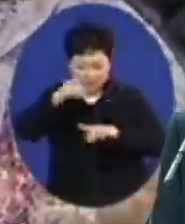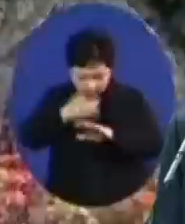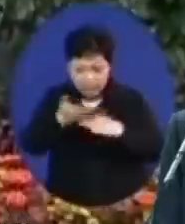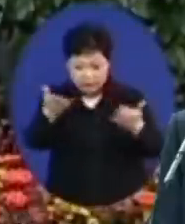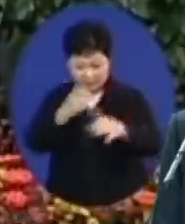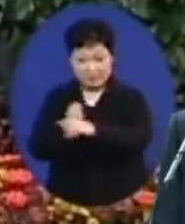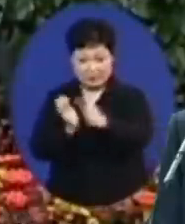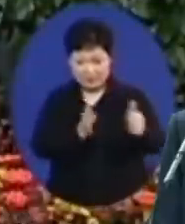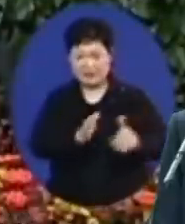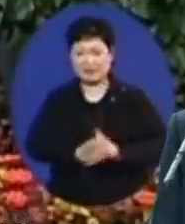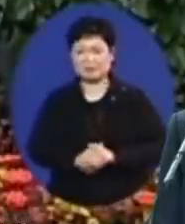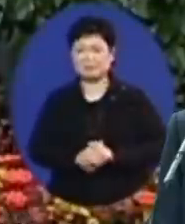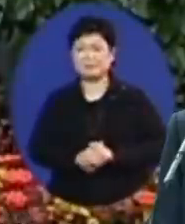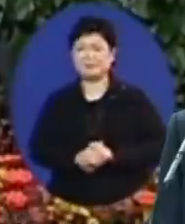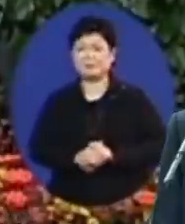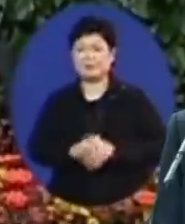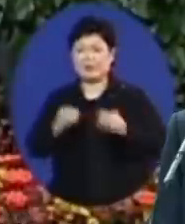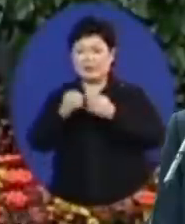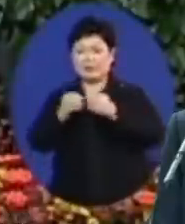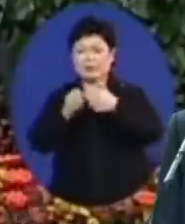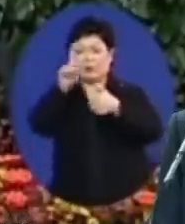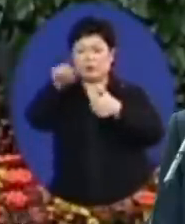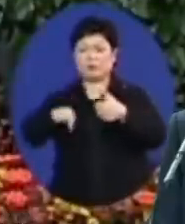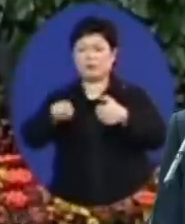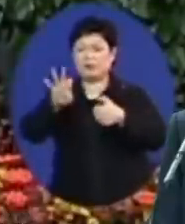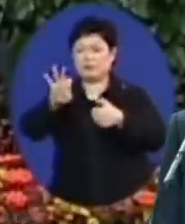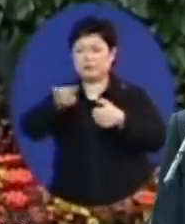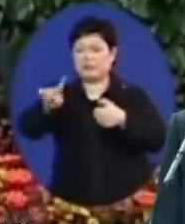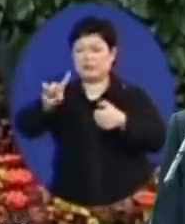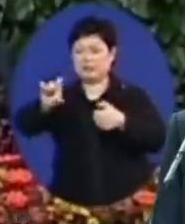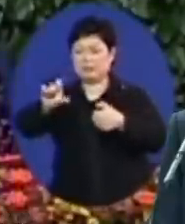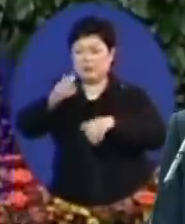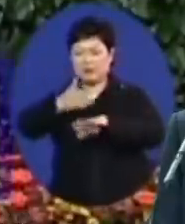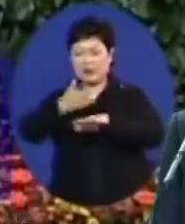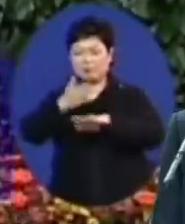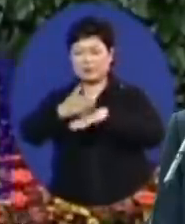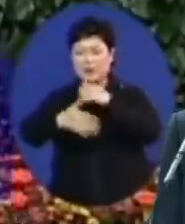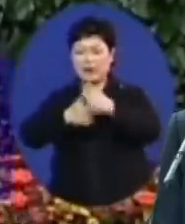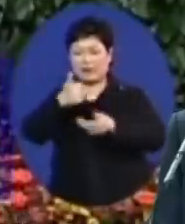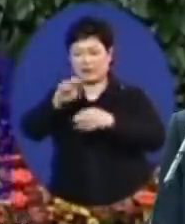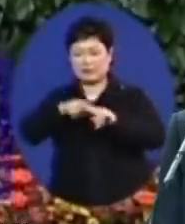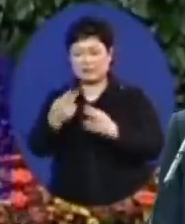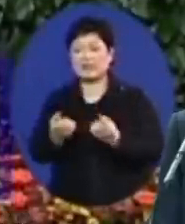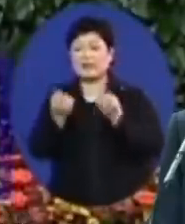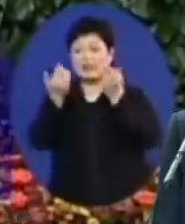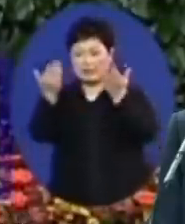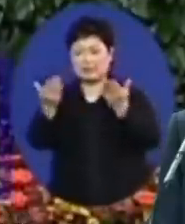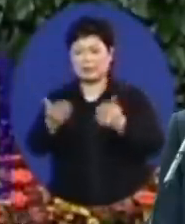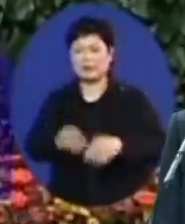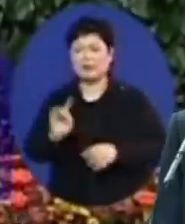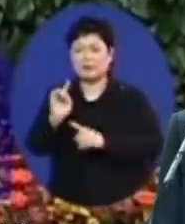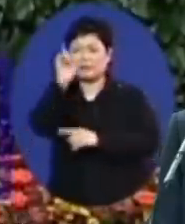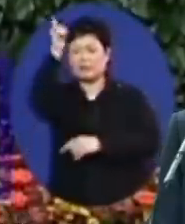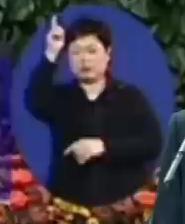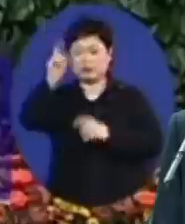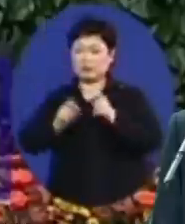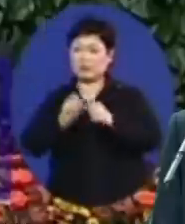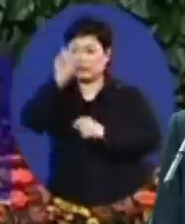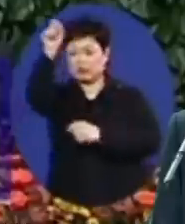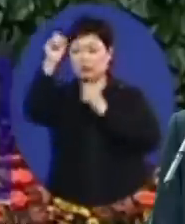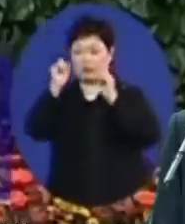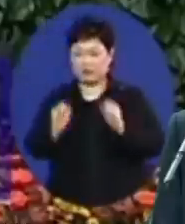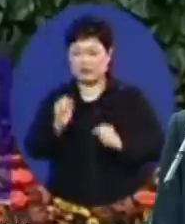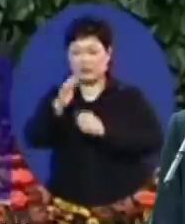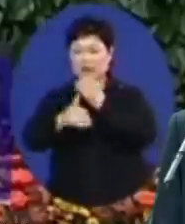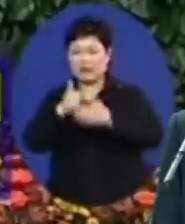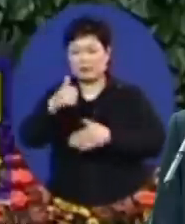것입니다. 시편 50편 14절 15절에 감사로 하나님께 제사를 드리며 치준하신 이에게 내 서원을